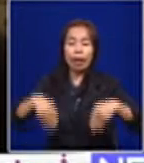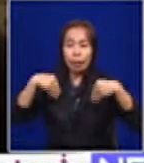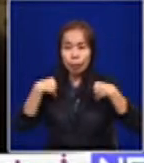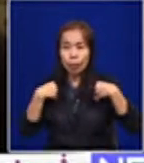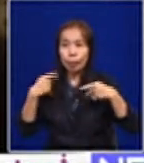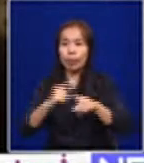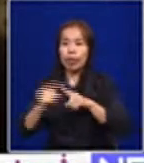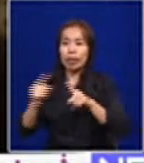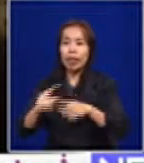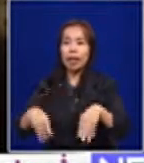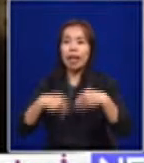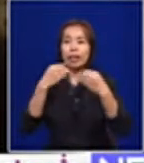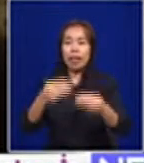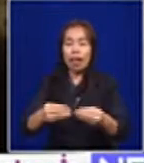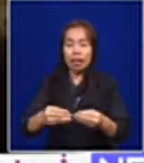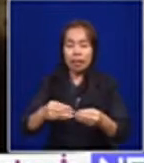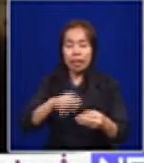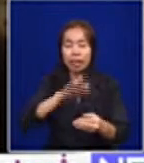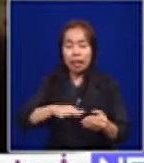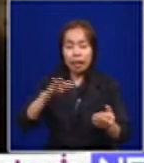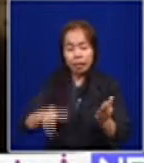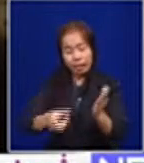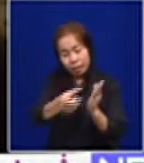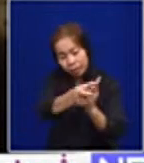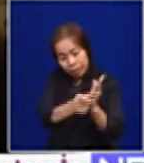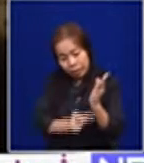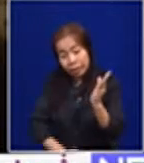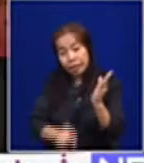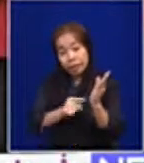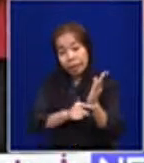อกรักสองฝั่งโขงเชื่อมสัมพันธ์ไทยลาวค่ะ